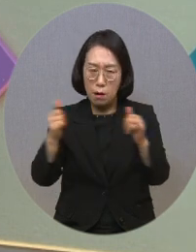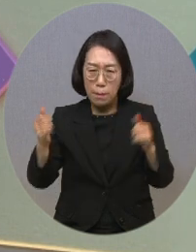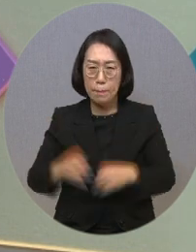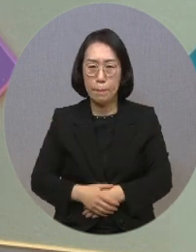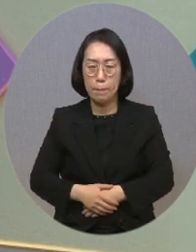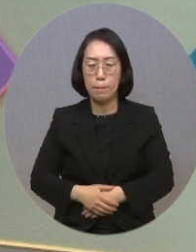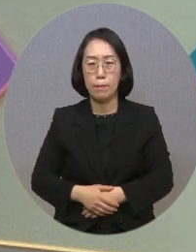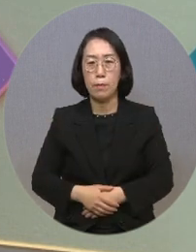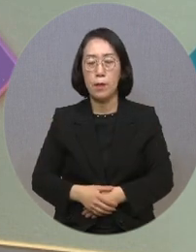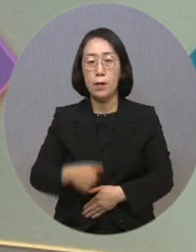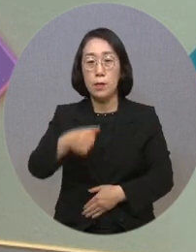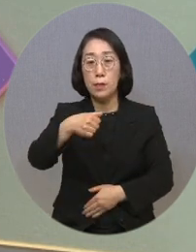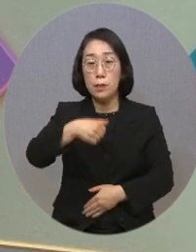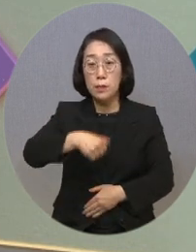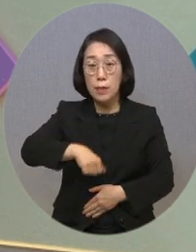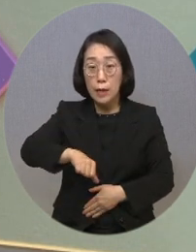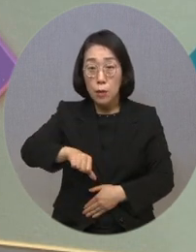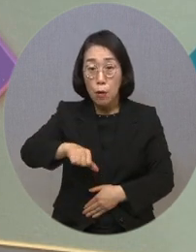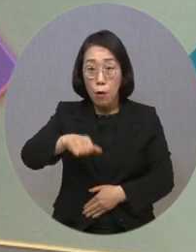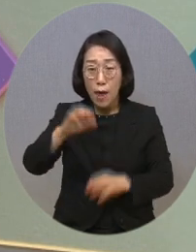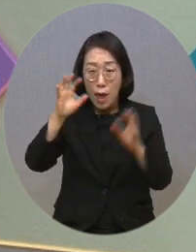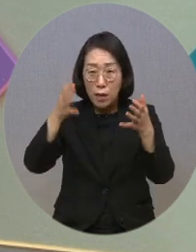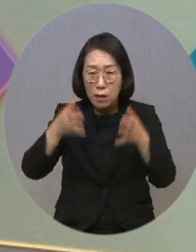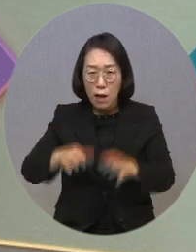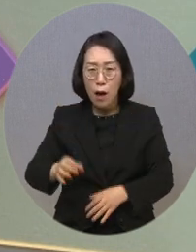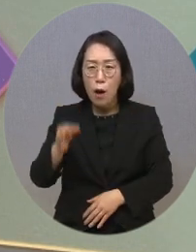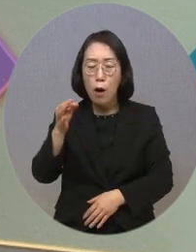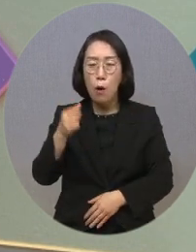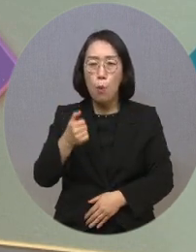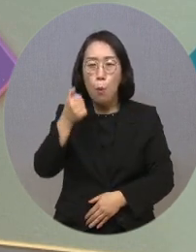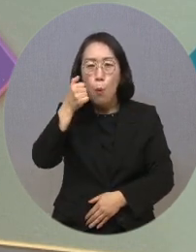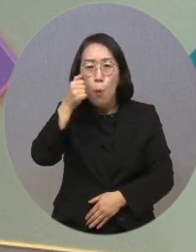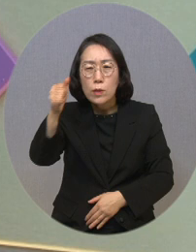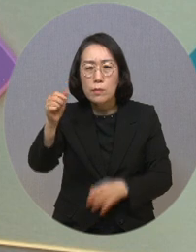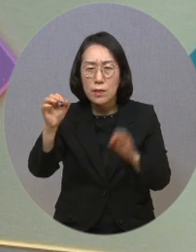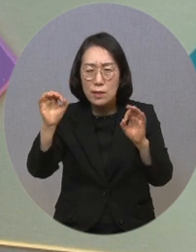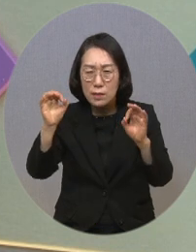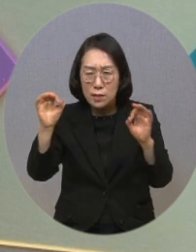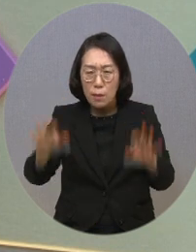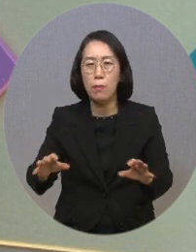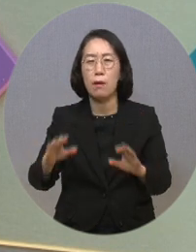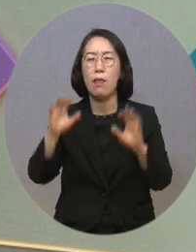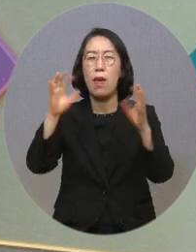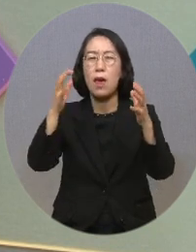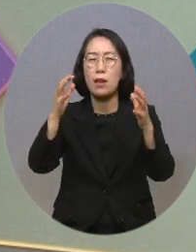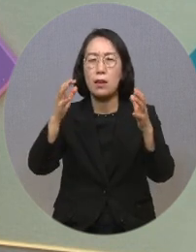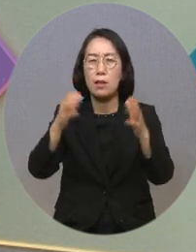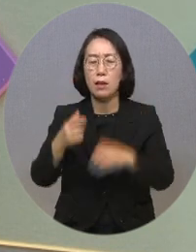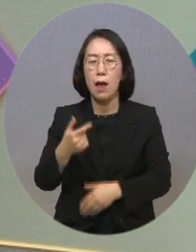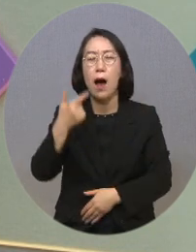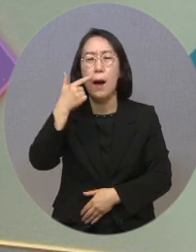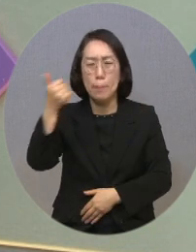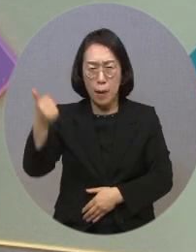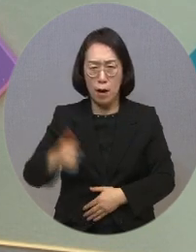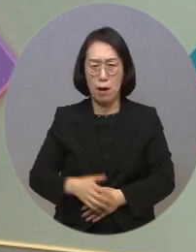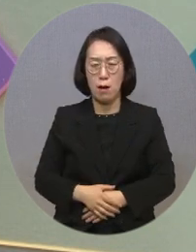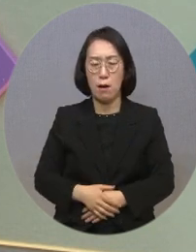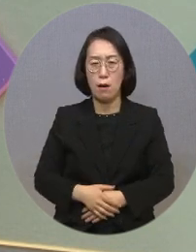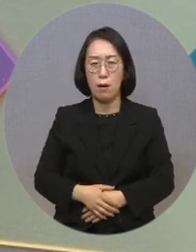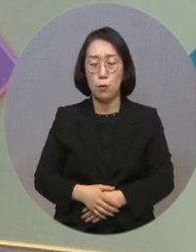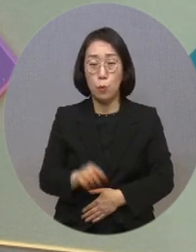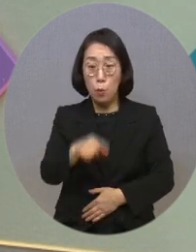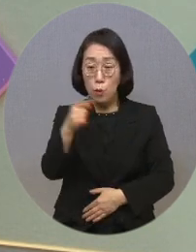자녀가 태어난 지 50일밖에 안 된 네. 그 직원도 있었고요. 또 그 바로